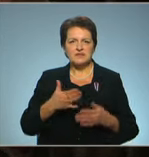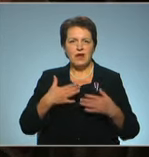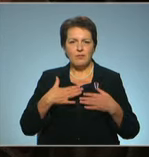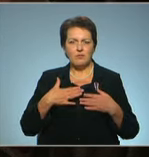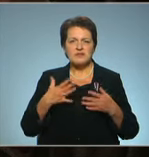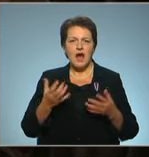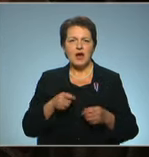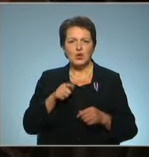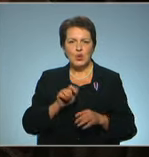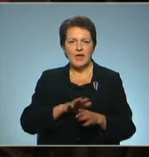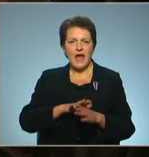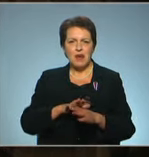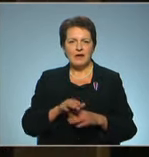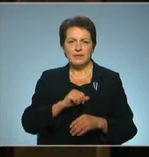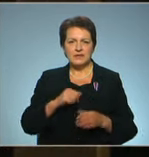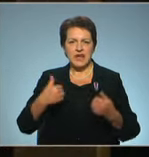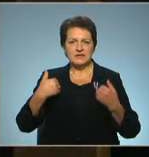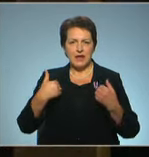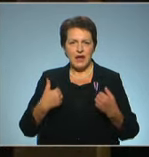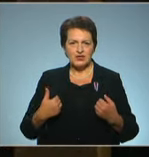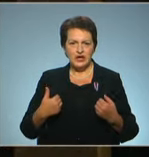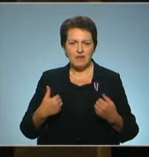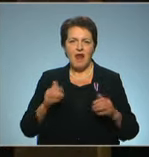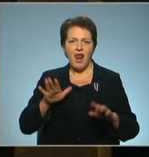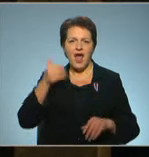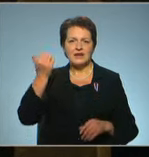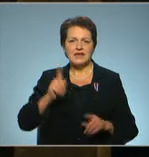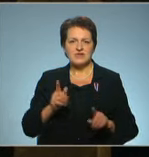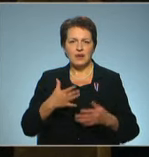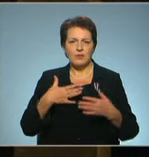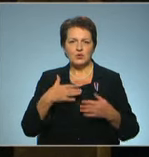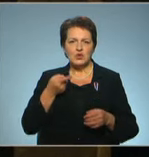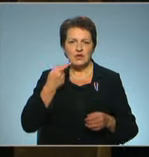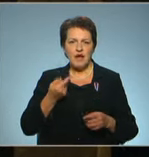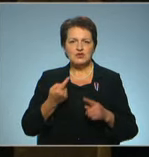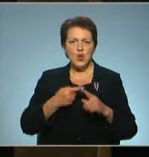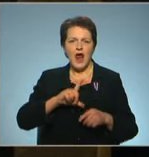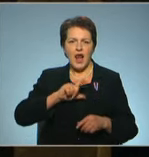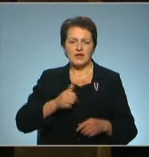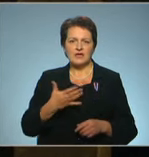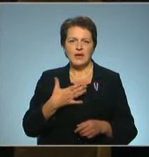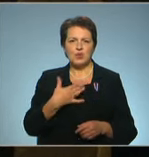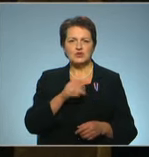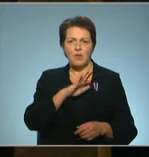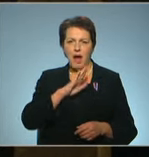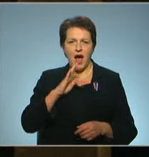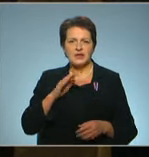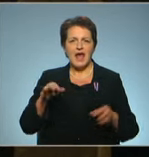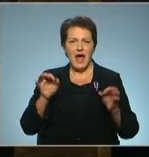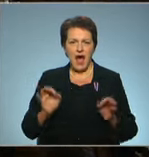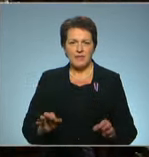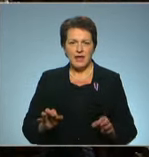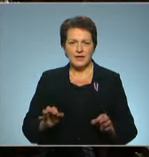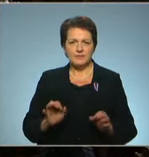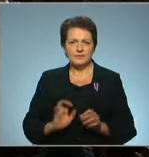to jāpiepildās pašiem. Lai Dievs ir mūsu tēvs un Latvija mūsu māte. Āmen.